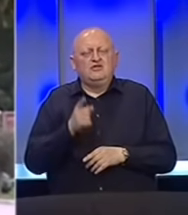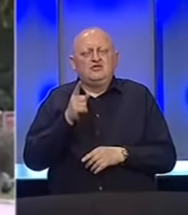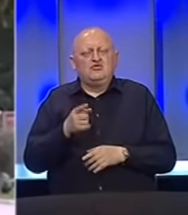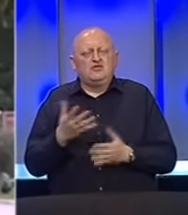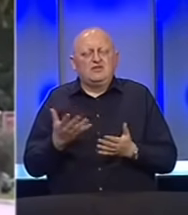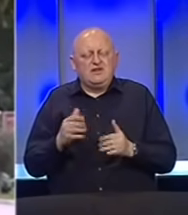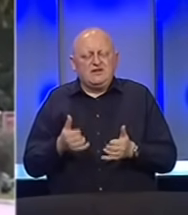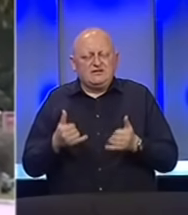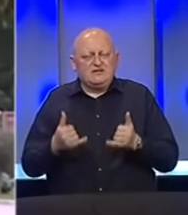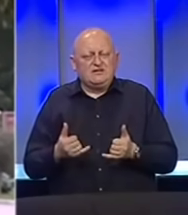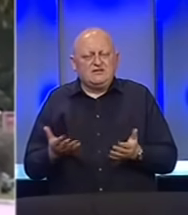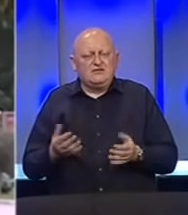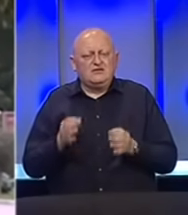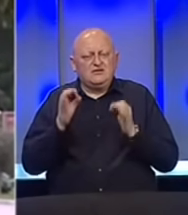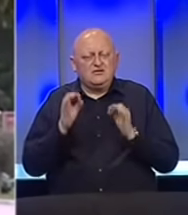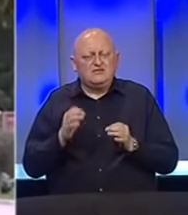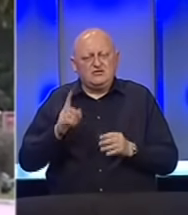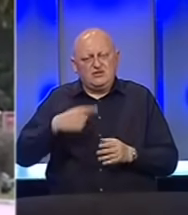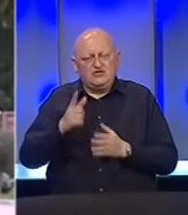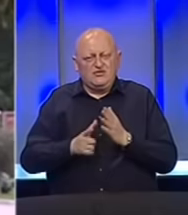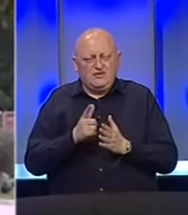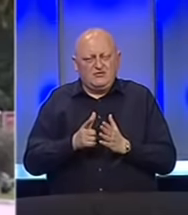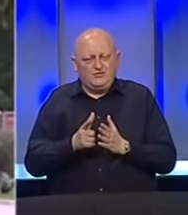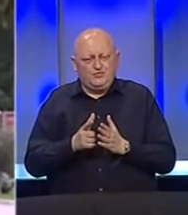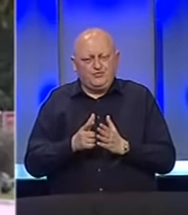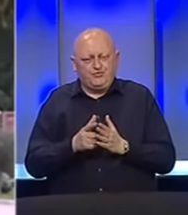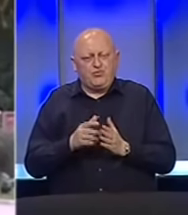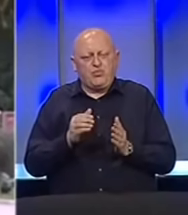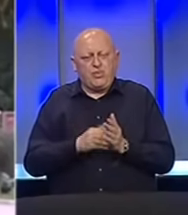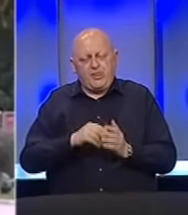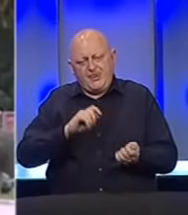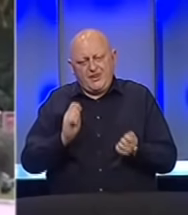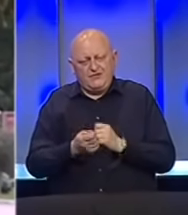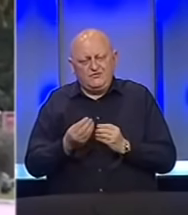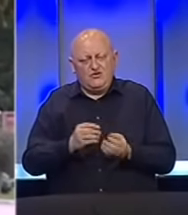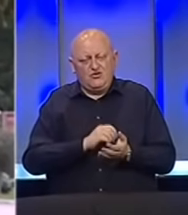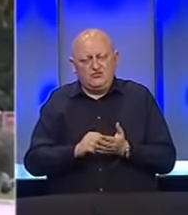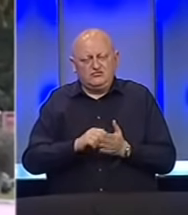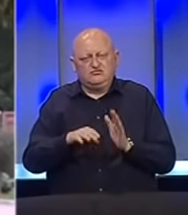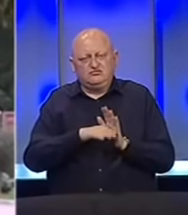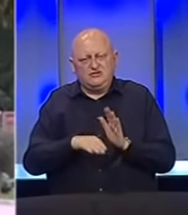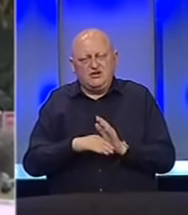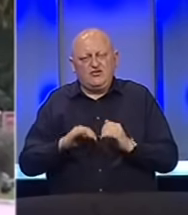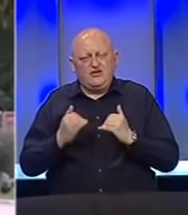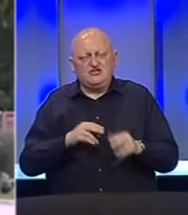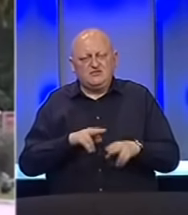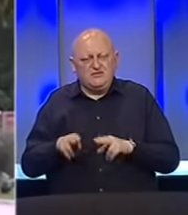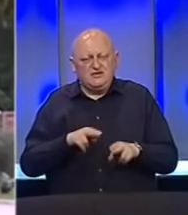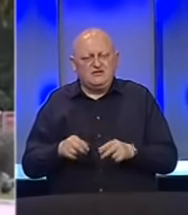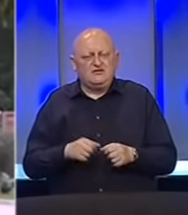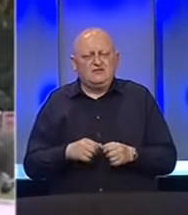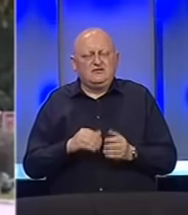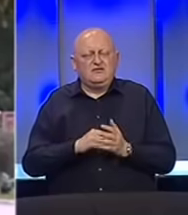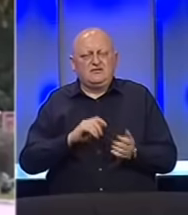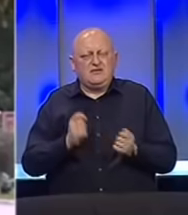gdje i danas jeste. Sigurno da u narednom periodu treba mijenjati mnoge propise, pa i zakon o vijeću ministara,